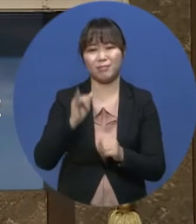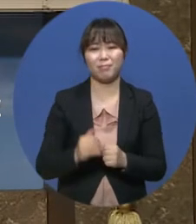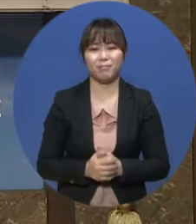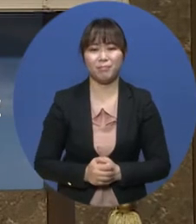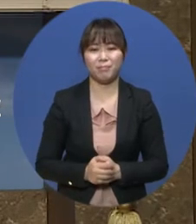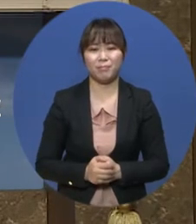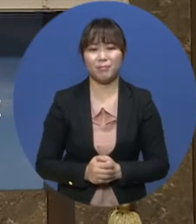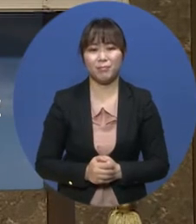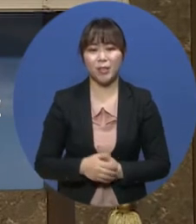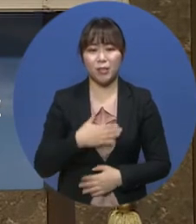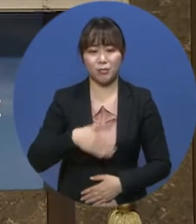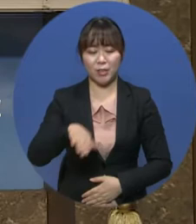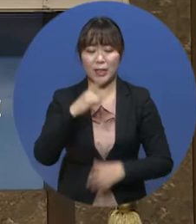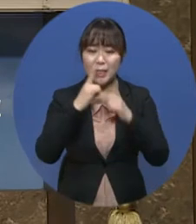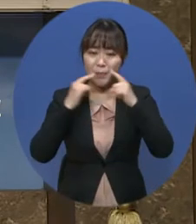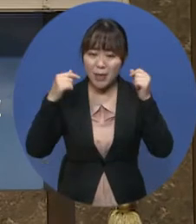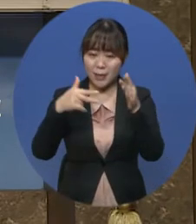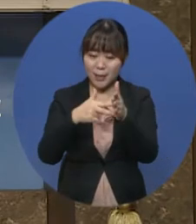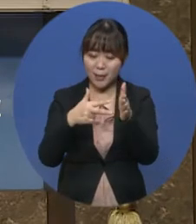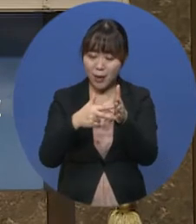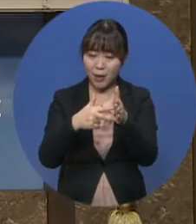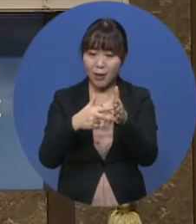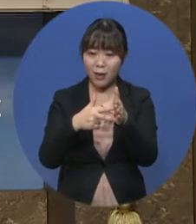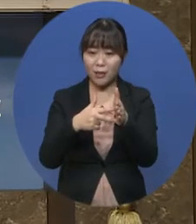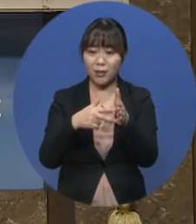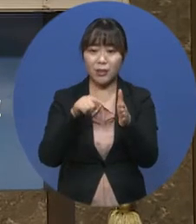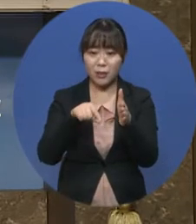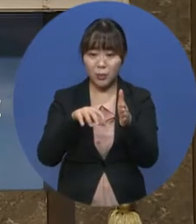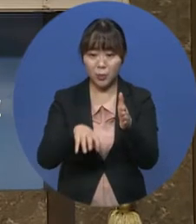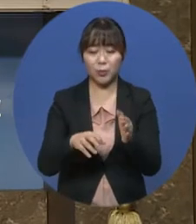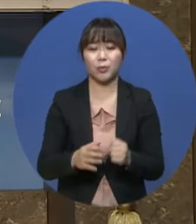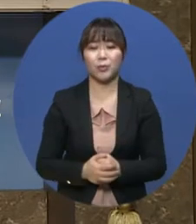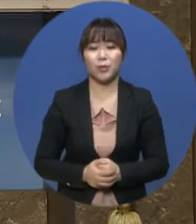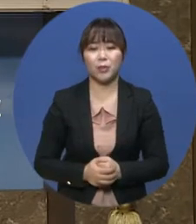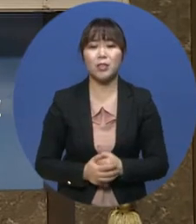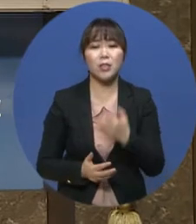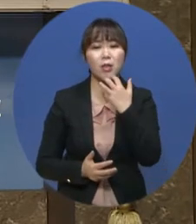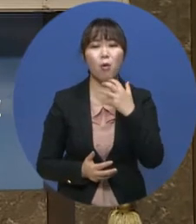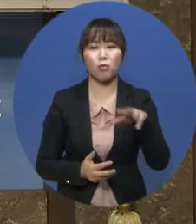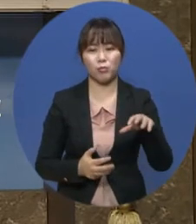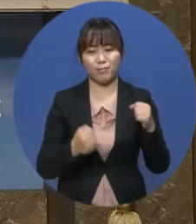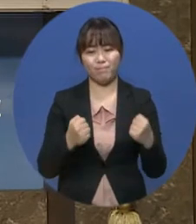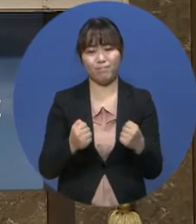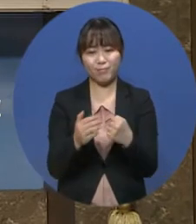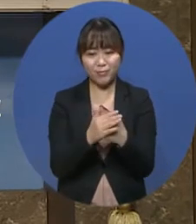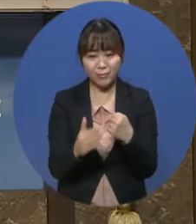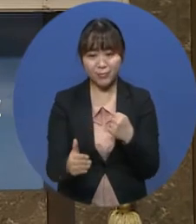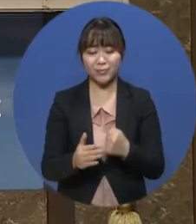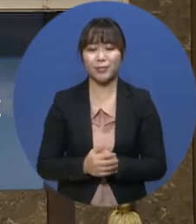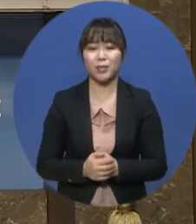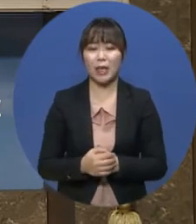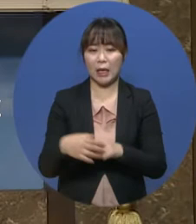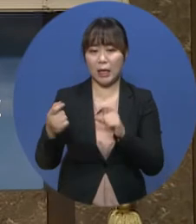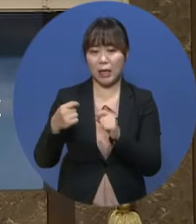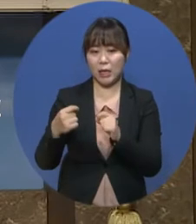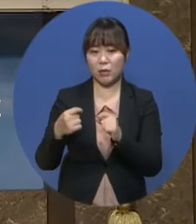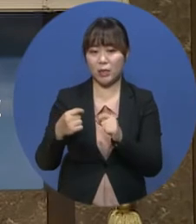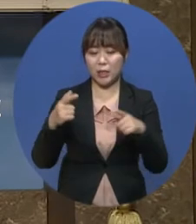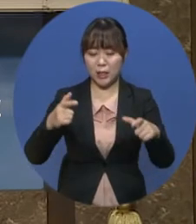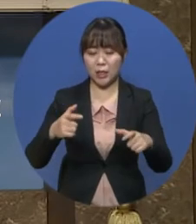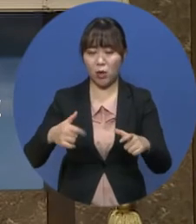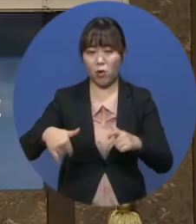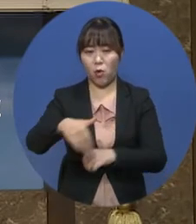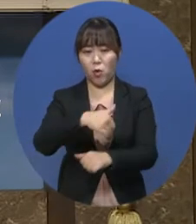저희가 스마일 z 아니란 것 이 재단도 4 서울의 있다보니까 이 가까운 지역